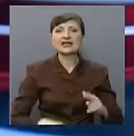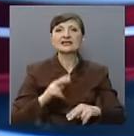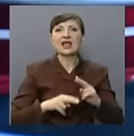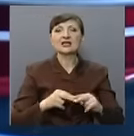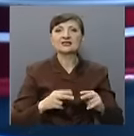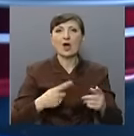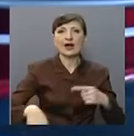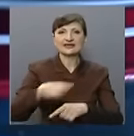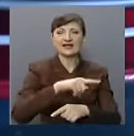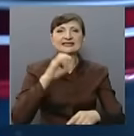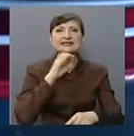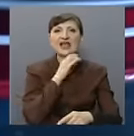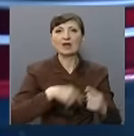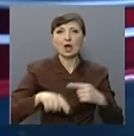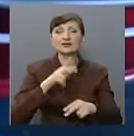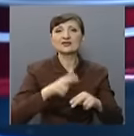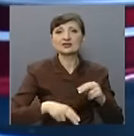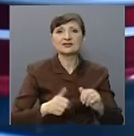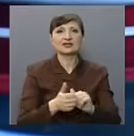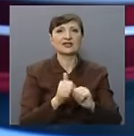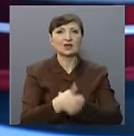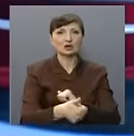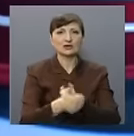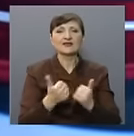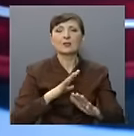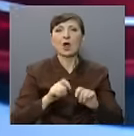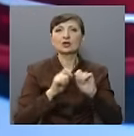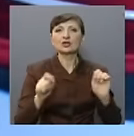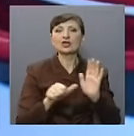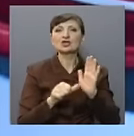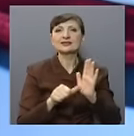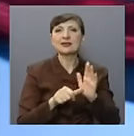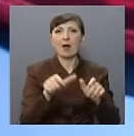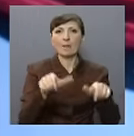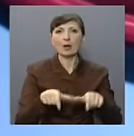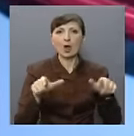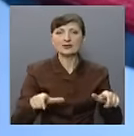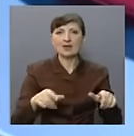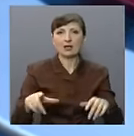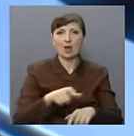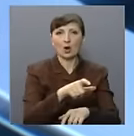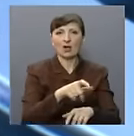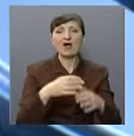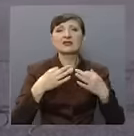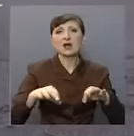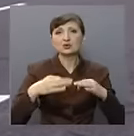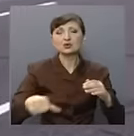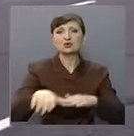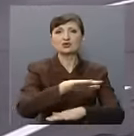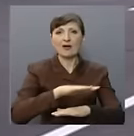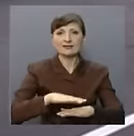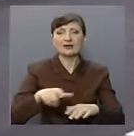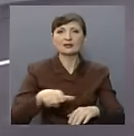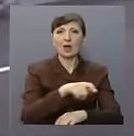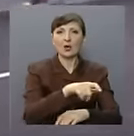Строительство развязки на Северном кольце завершится досрочно. Сегодня была открыта шестиполосная эстакада. Она разгрузит этот участок